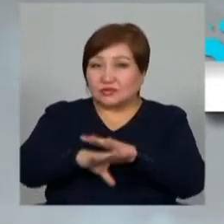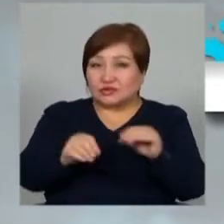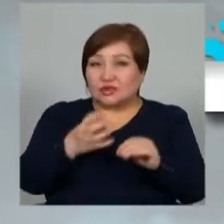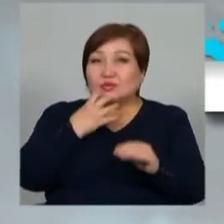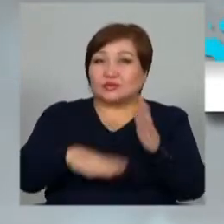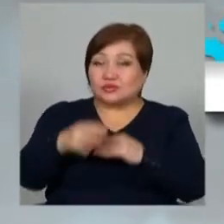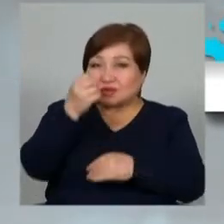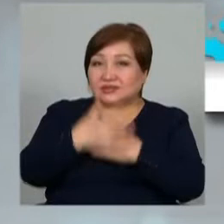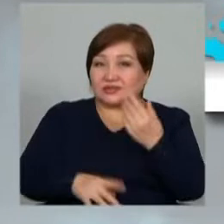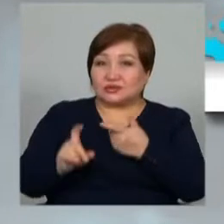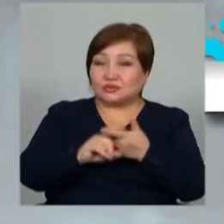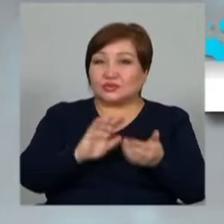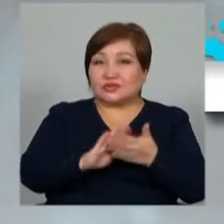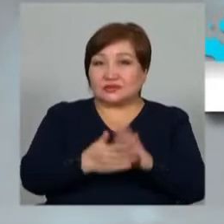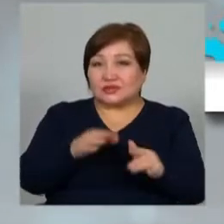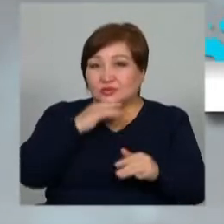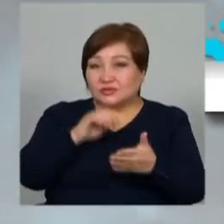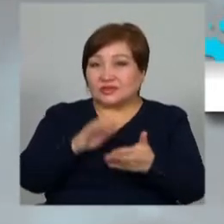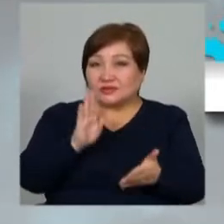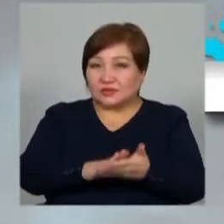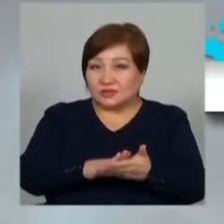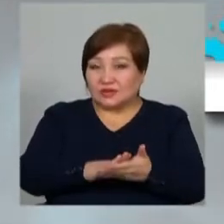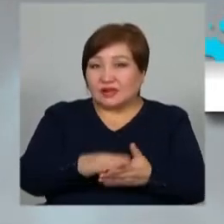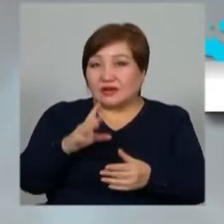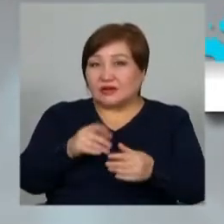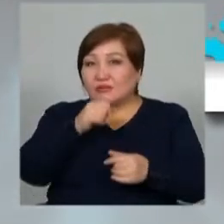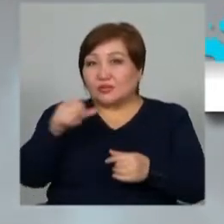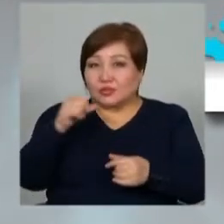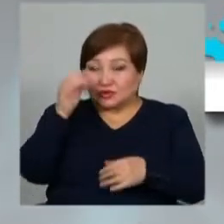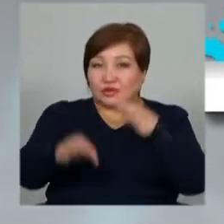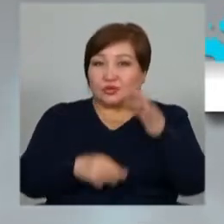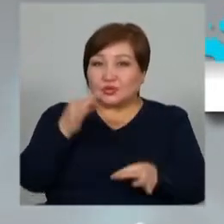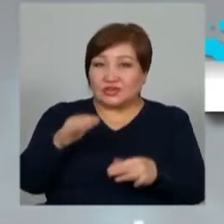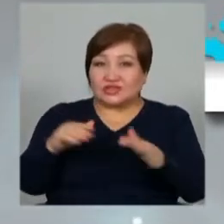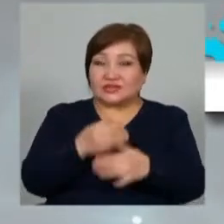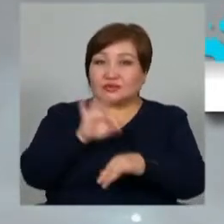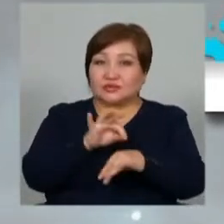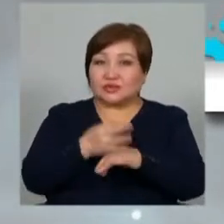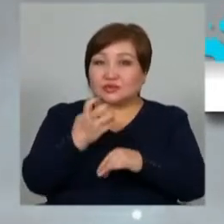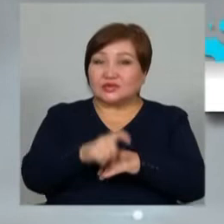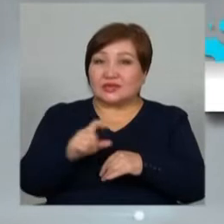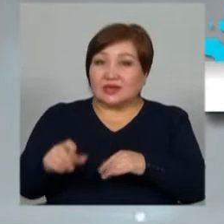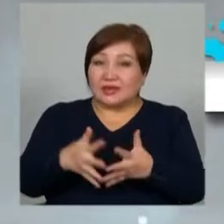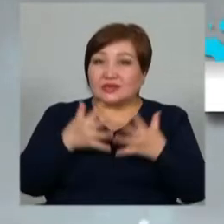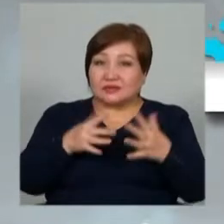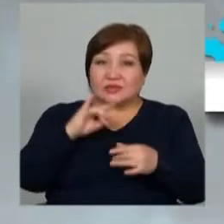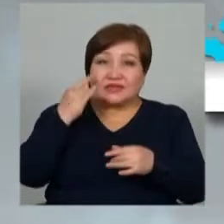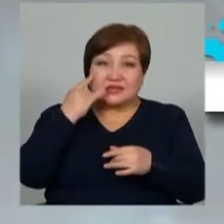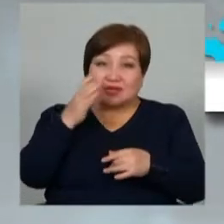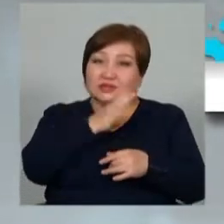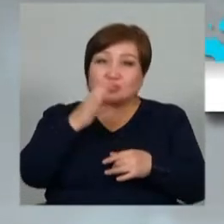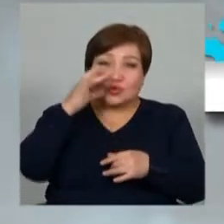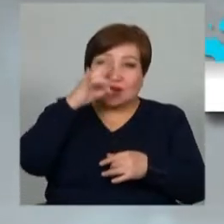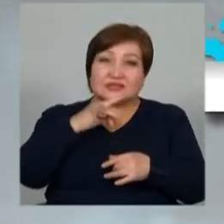астанамызда жұқтыру жағдайы көп тіркеліп отыр. Өткен тәулікте жаңадан індетке шалдыққан 400 адам анықталыпты. Павлодар мен солтүстік